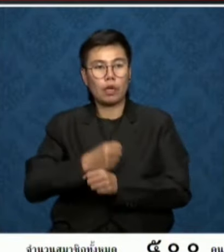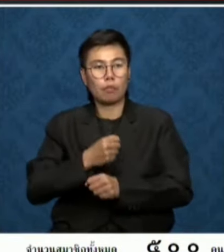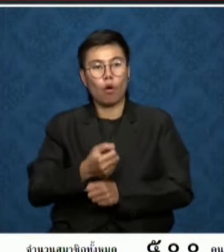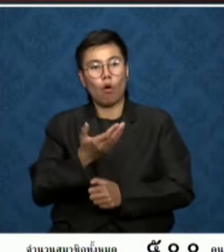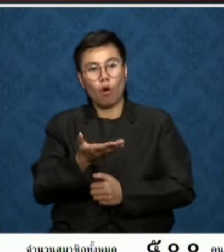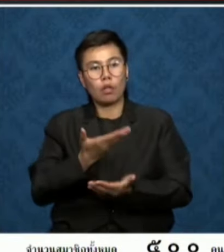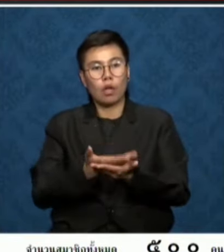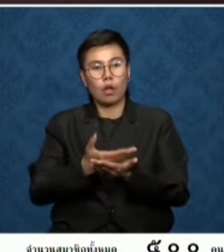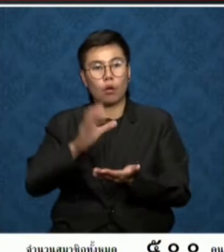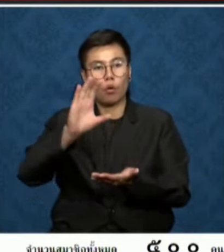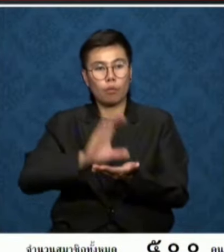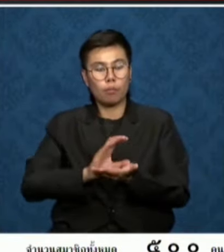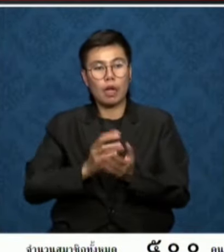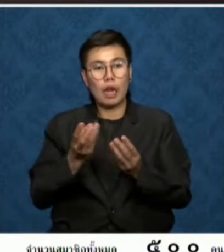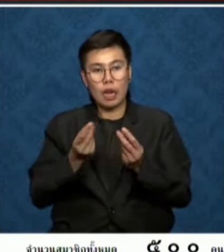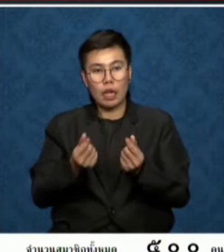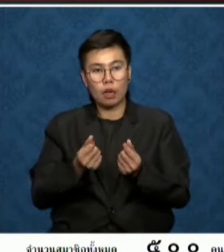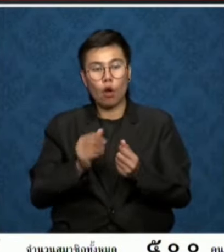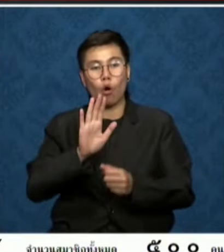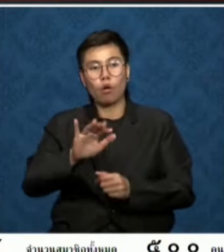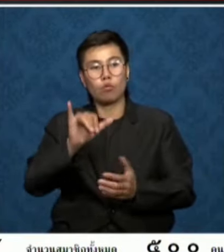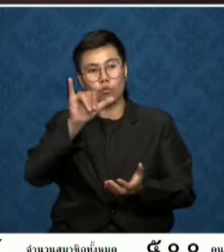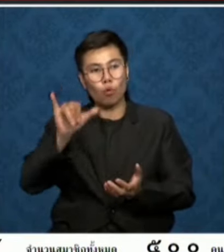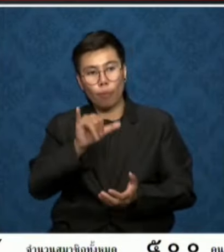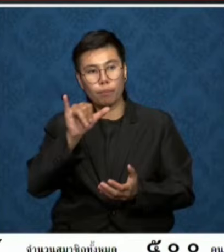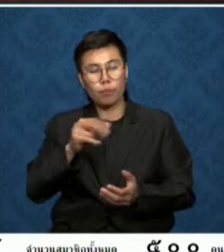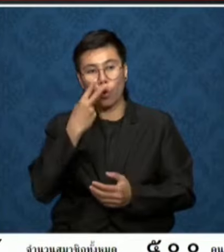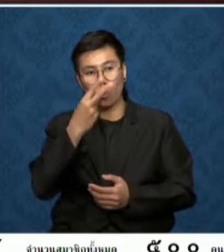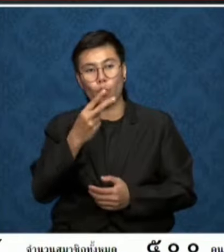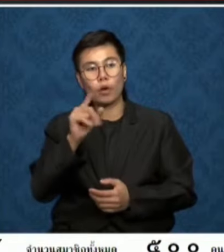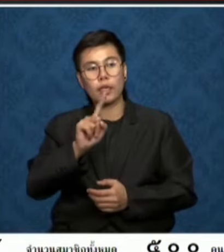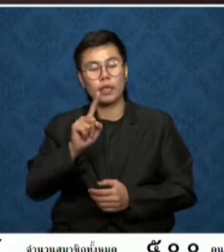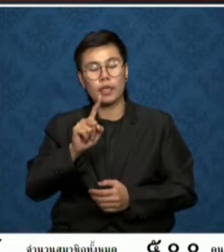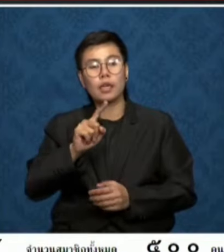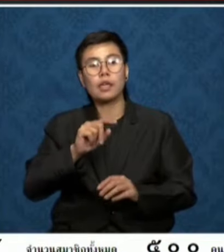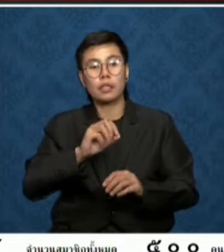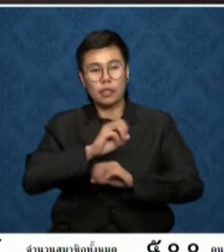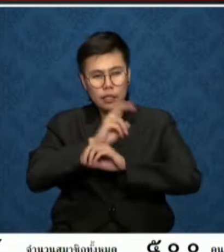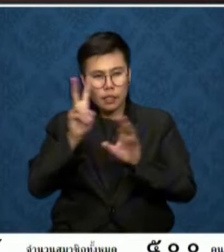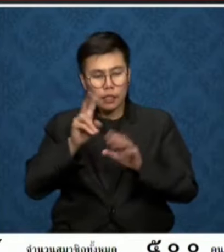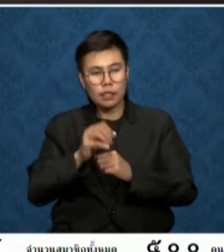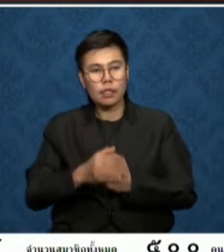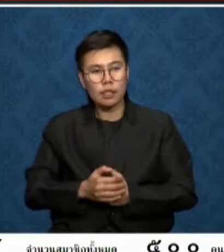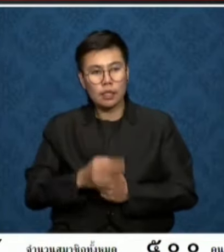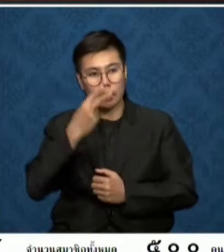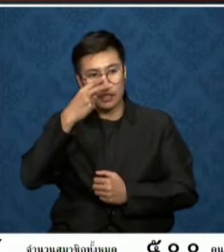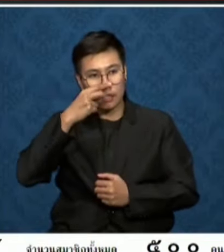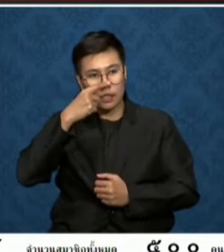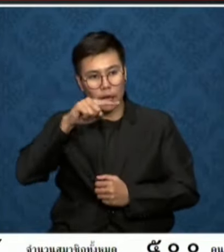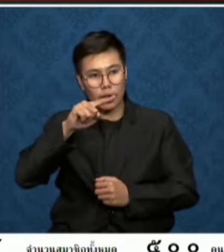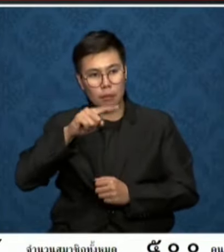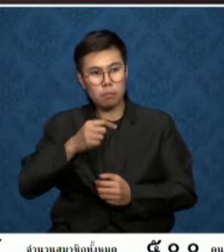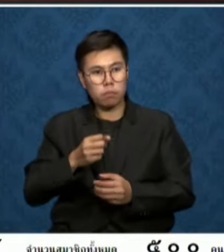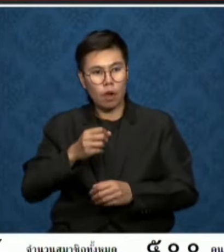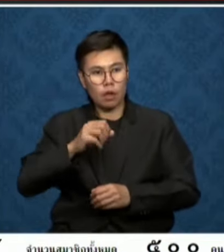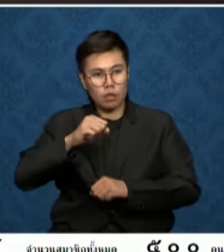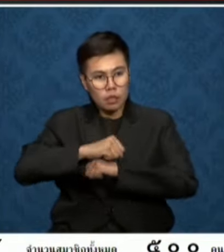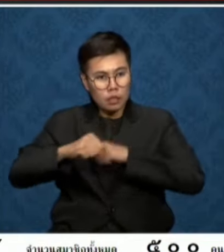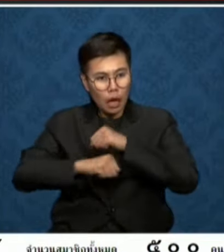งบประมาณไปครับกับตัวเลขของทางสหภาพยุโรปครับเราจะเห็นได้อย่างชัดเจนเลยนะครับว่าค่าก่อสร้างของไทยมันสูงกว่ายุโรปหลายเท่าตัว